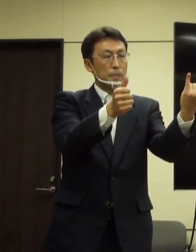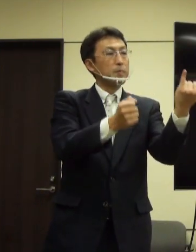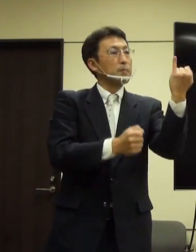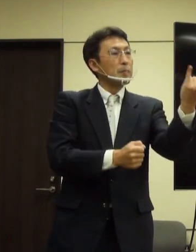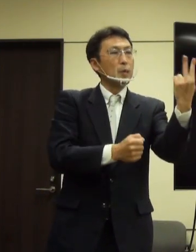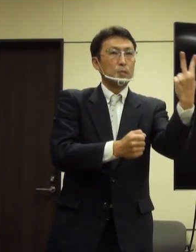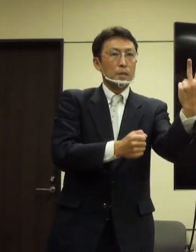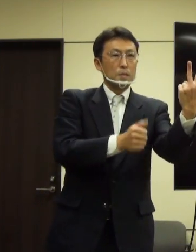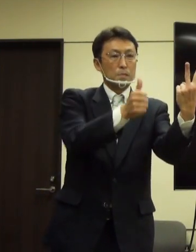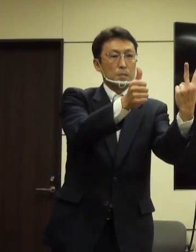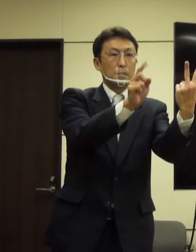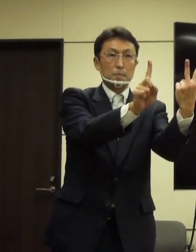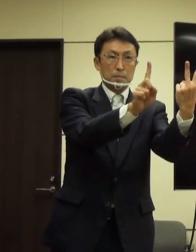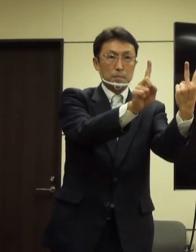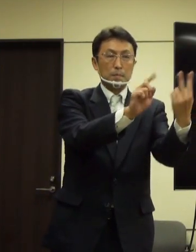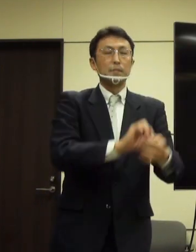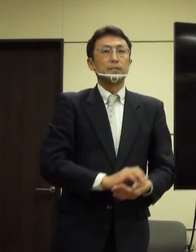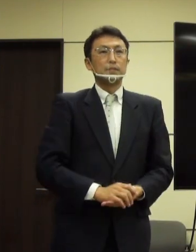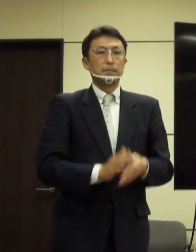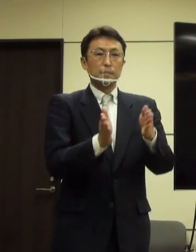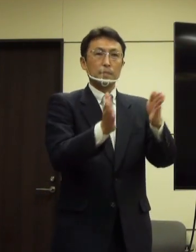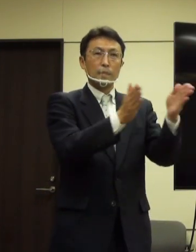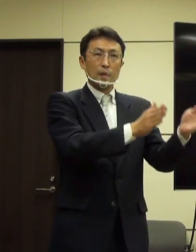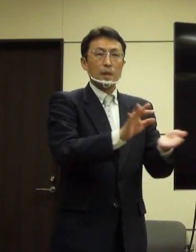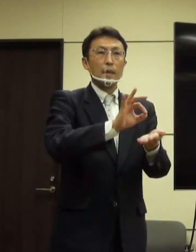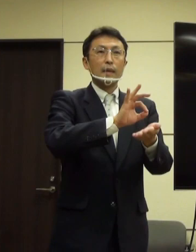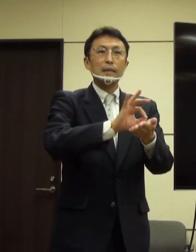利用者につきましては